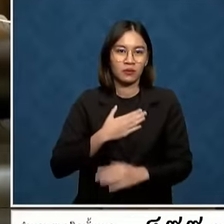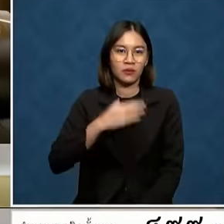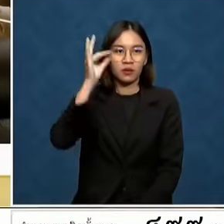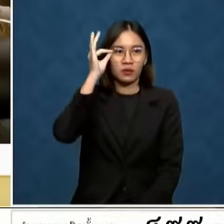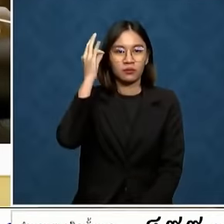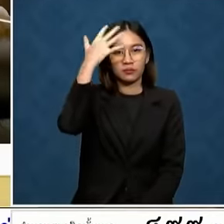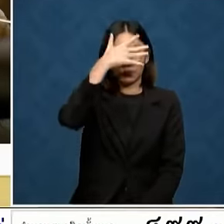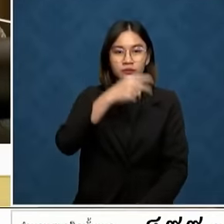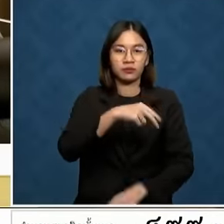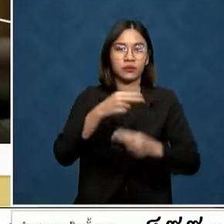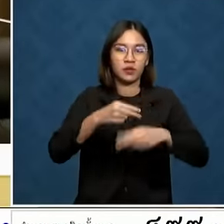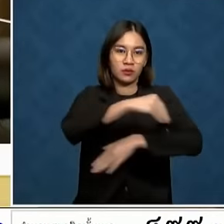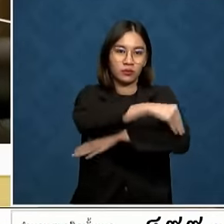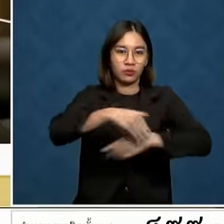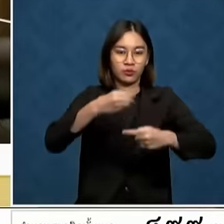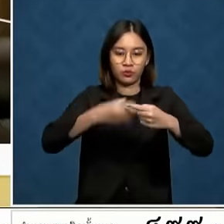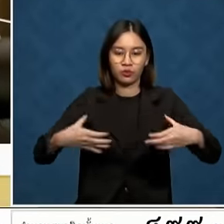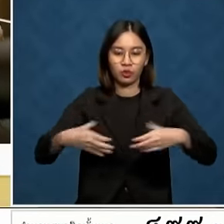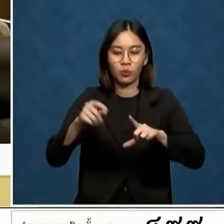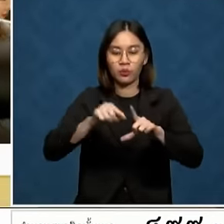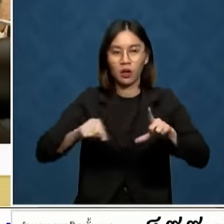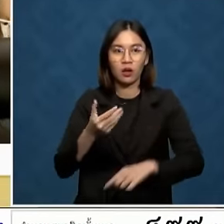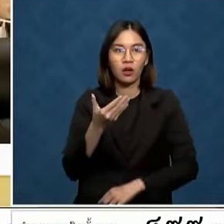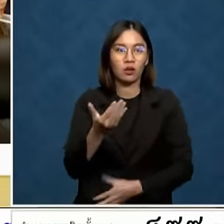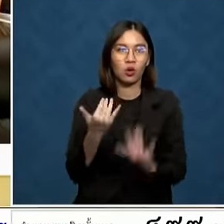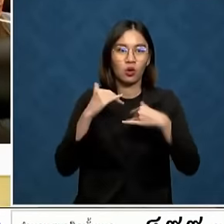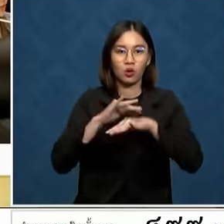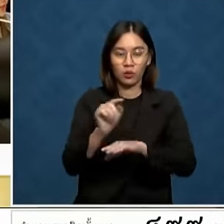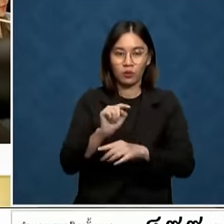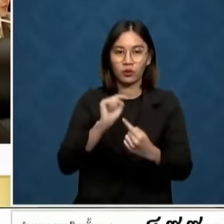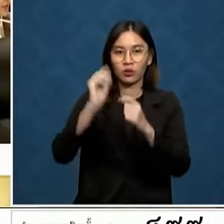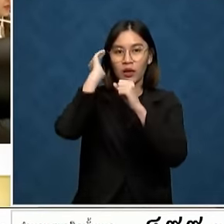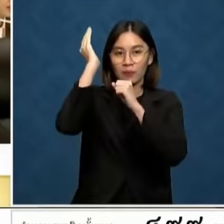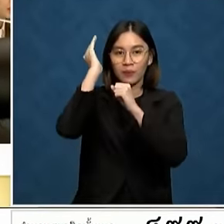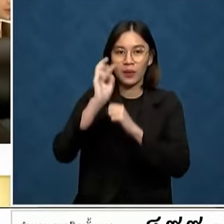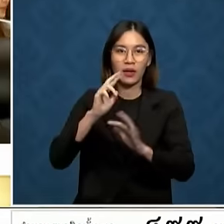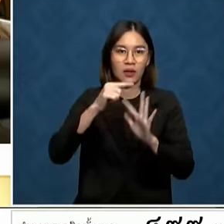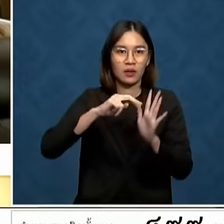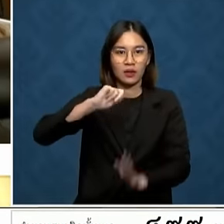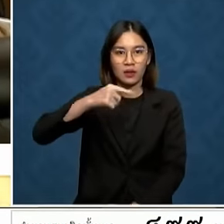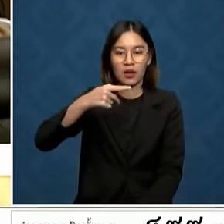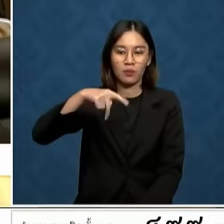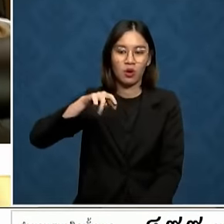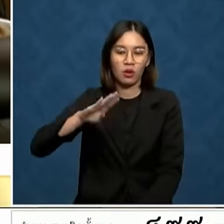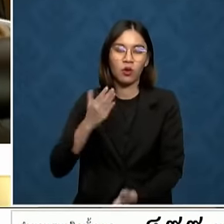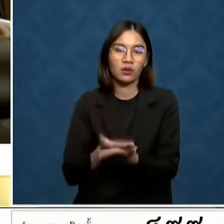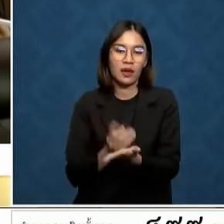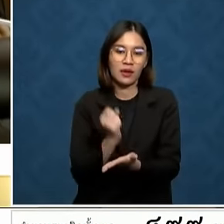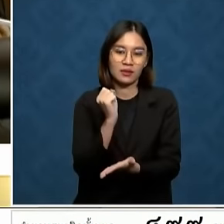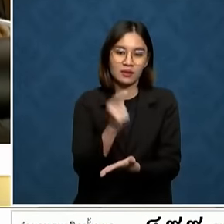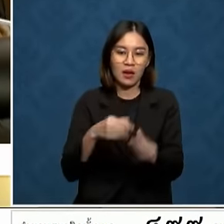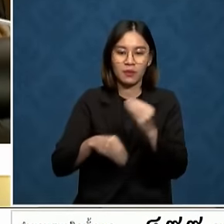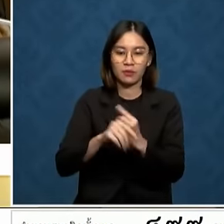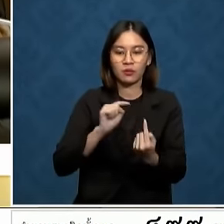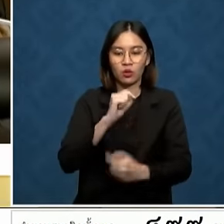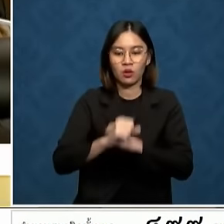ตแบบเปชียระชื่อจากพักเก้าไกลครับขออนญามีสวรวมขทัพธธานในการอภิพรายร่างพระชบัหยัดกประมาณรายจ่ายเพมเติมประจำ